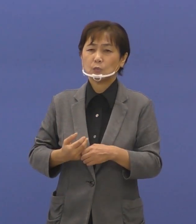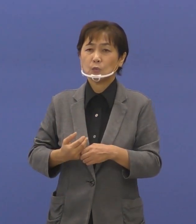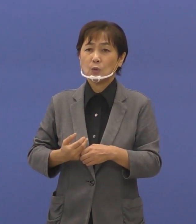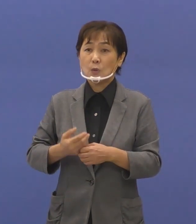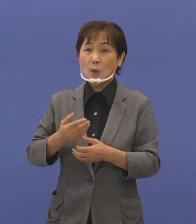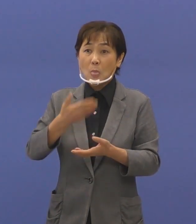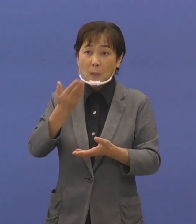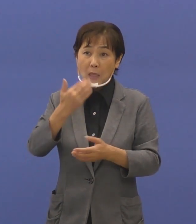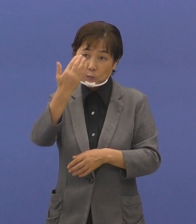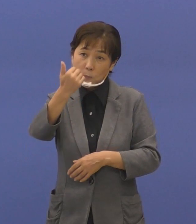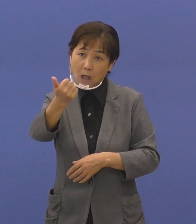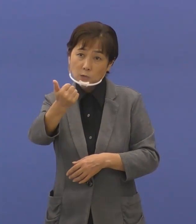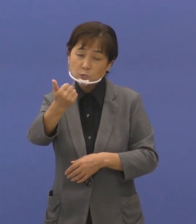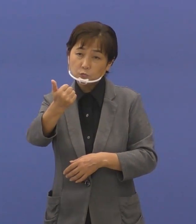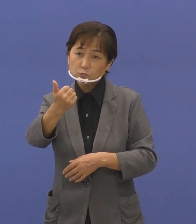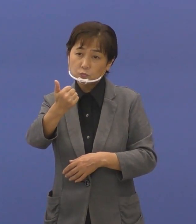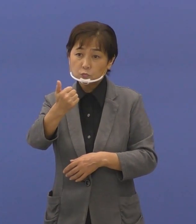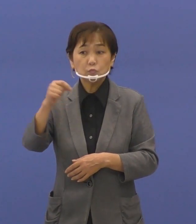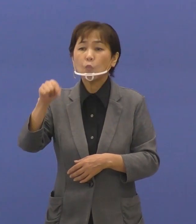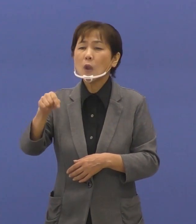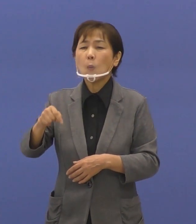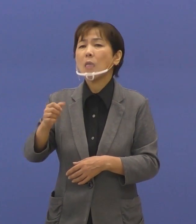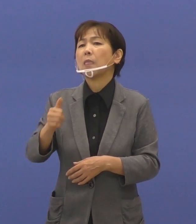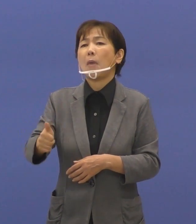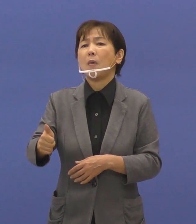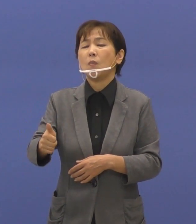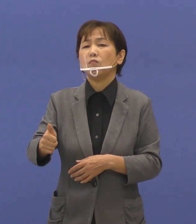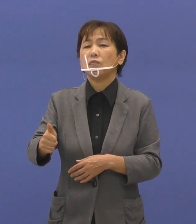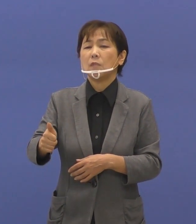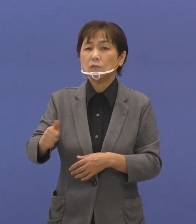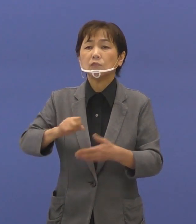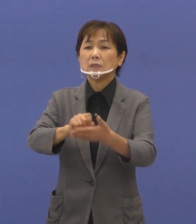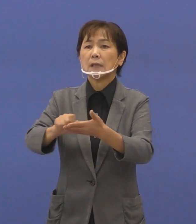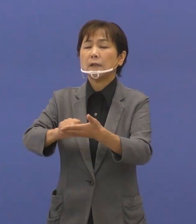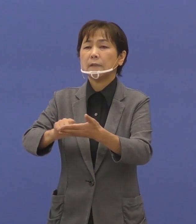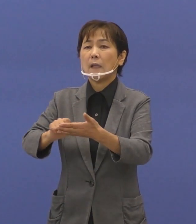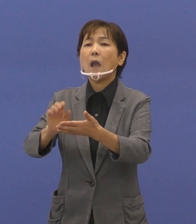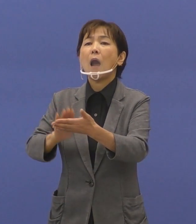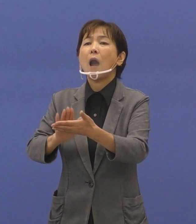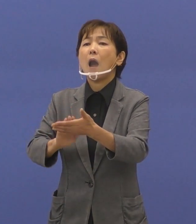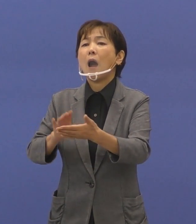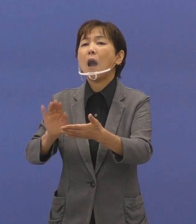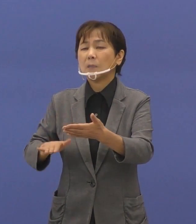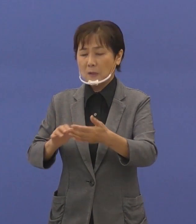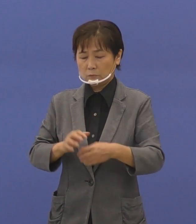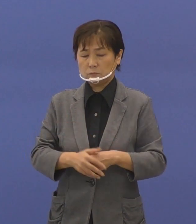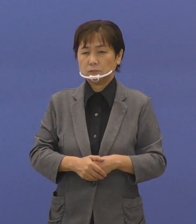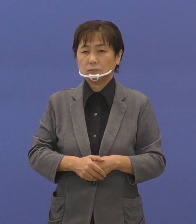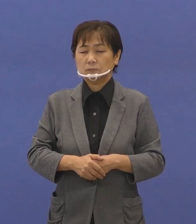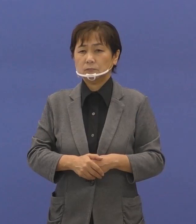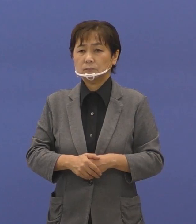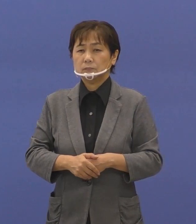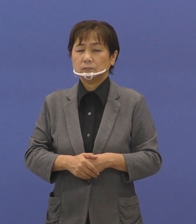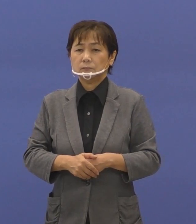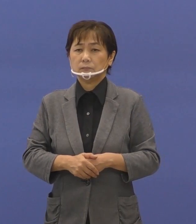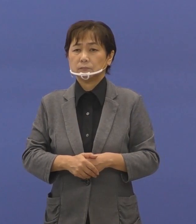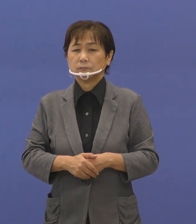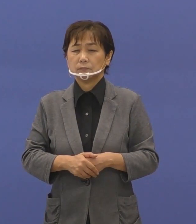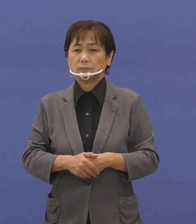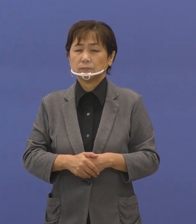は、これは禁止されていると、行ってはならないということが明記されておりまして